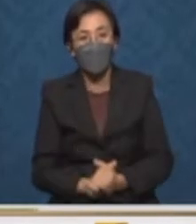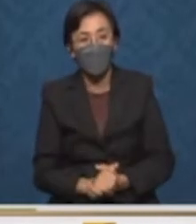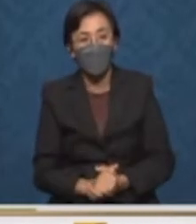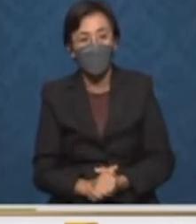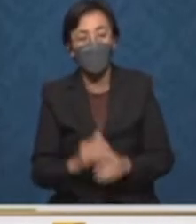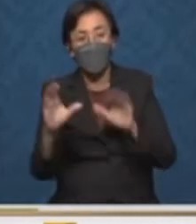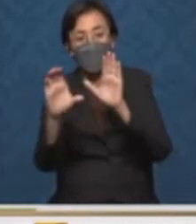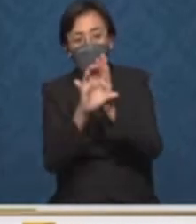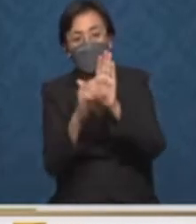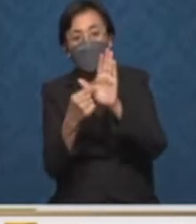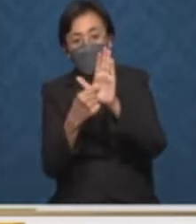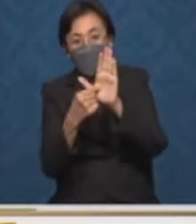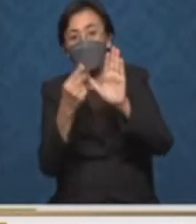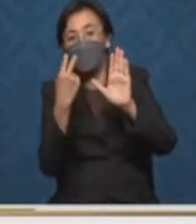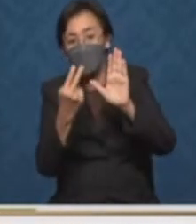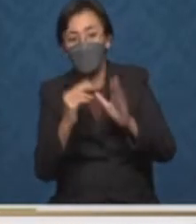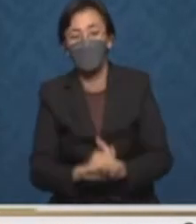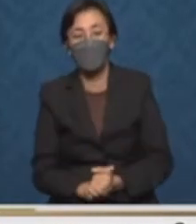าพดิครับ